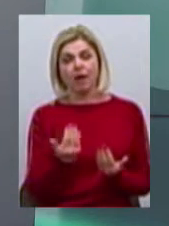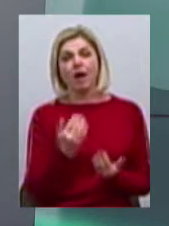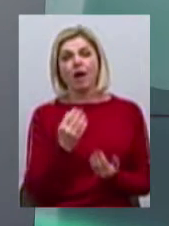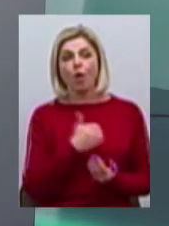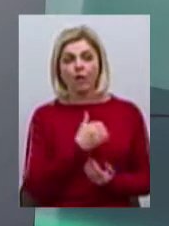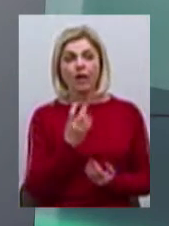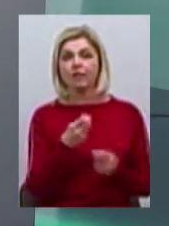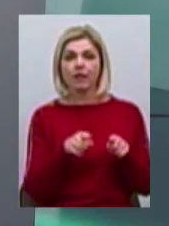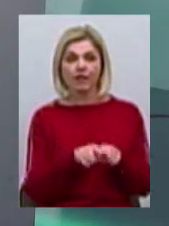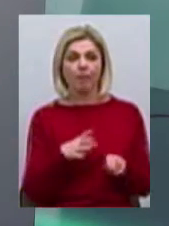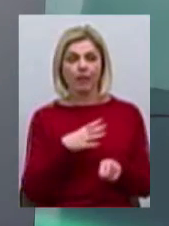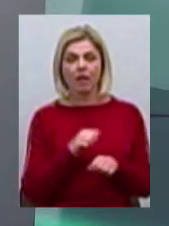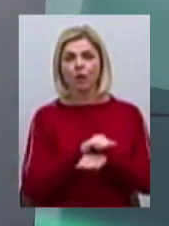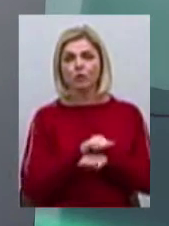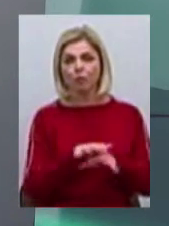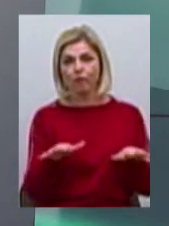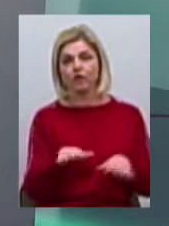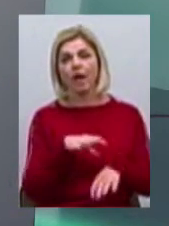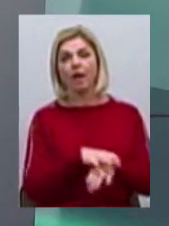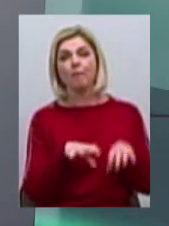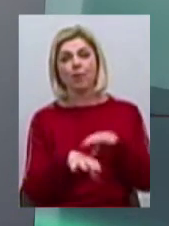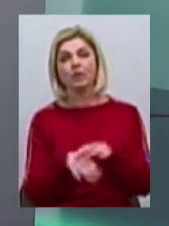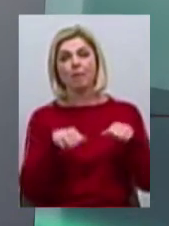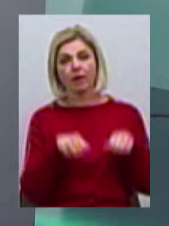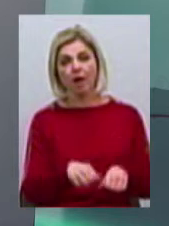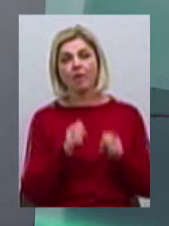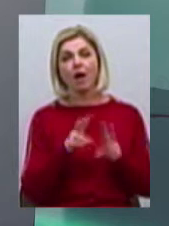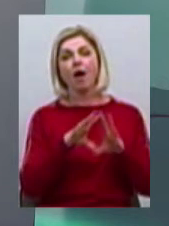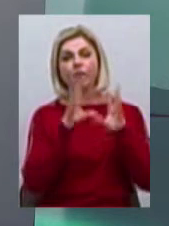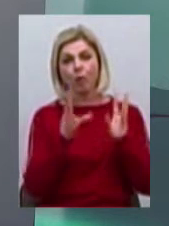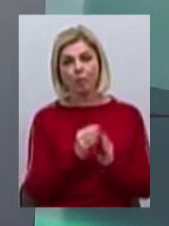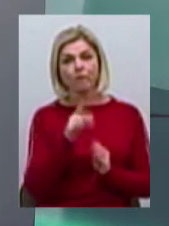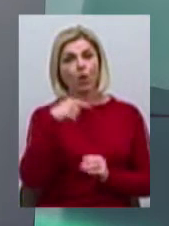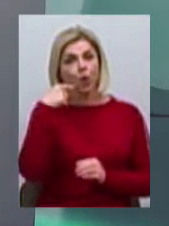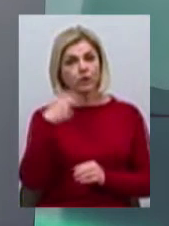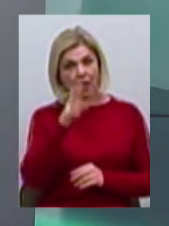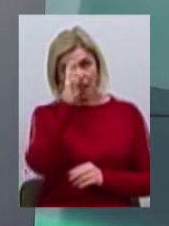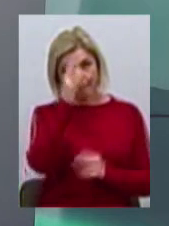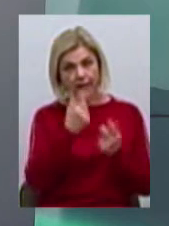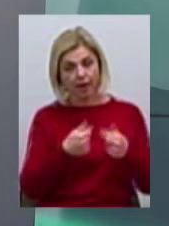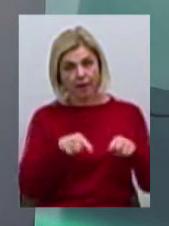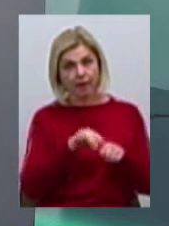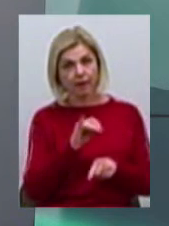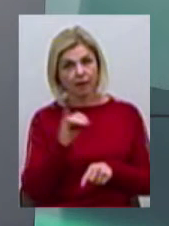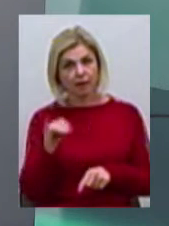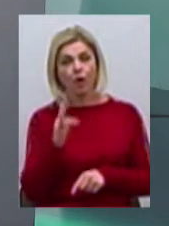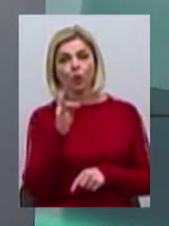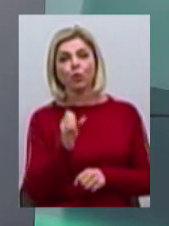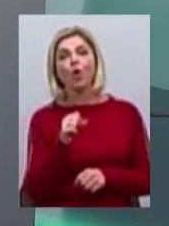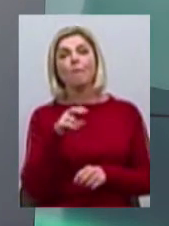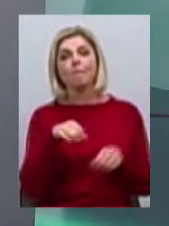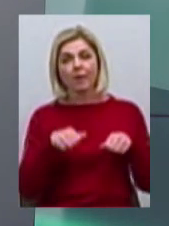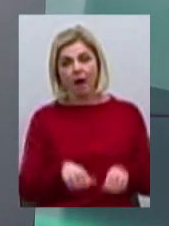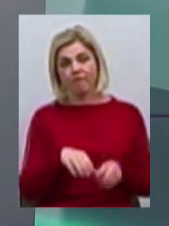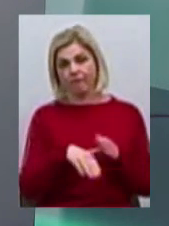було розповсюджене кріпосне право, як загалом в Російській імперії, але прав також